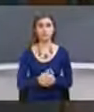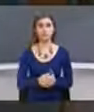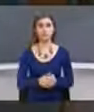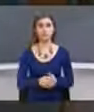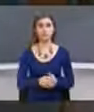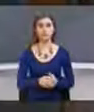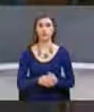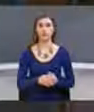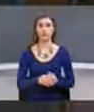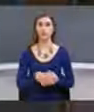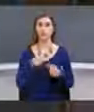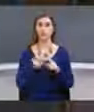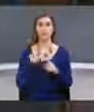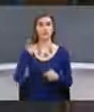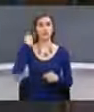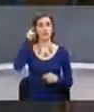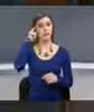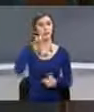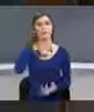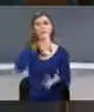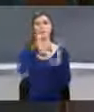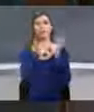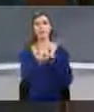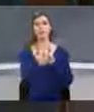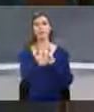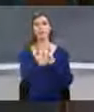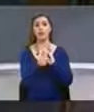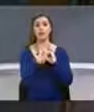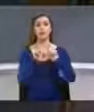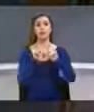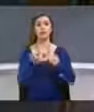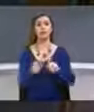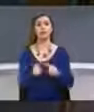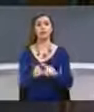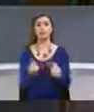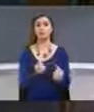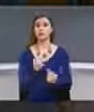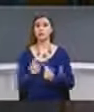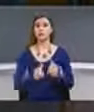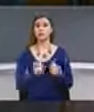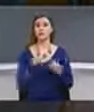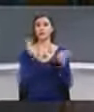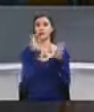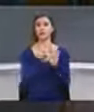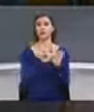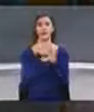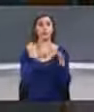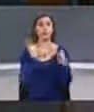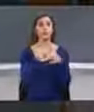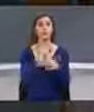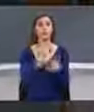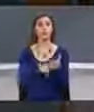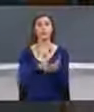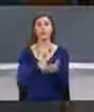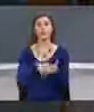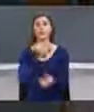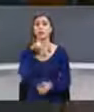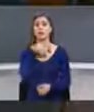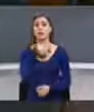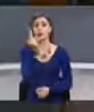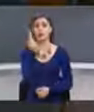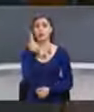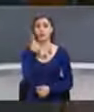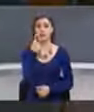Dhe mendoj që të gjitha klauzulat tjera pastaj nuk janë përputhje me nenin e parë, që ky ligj e garanton